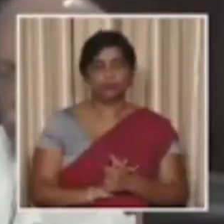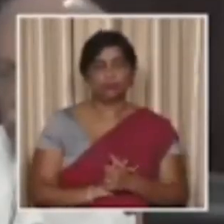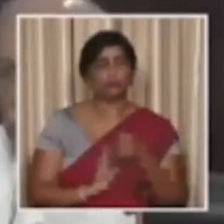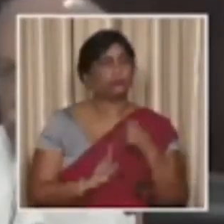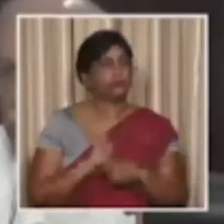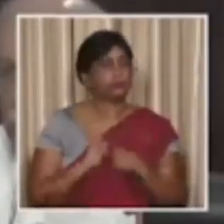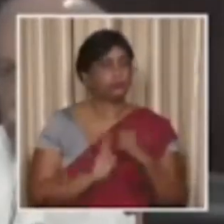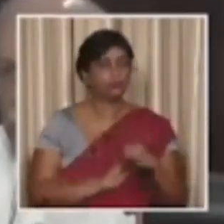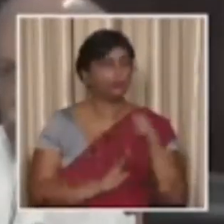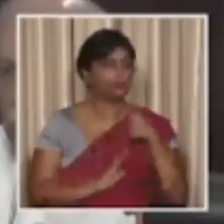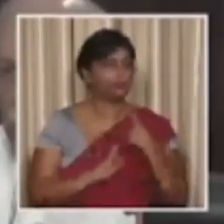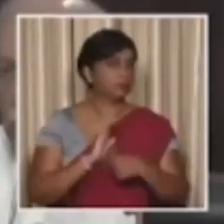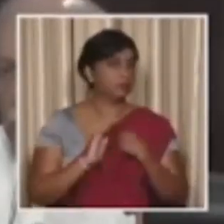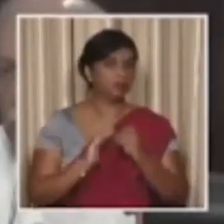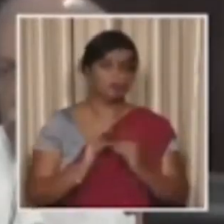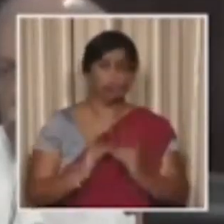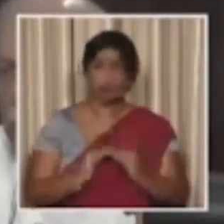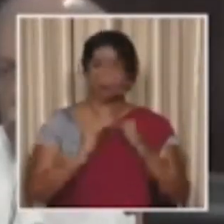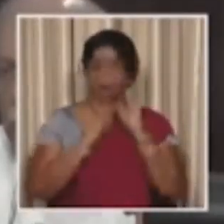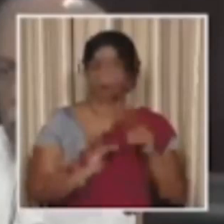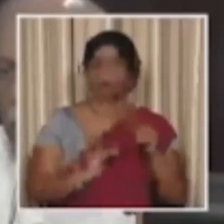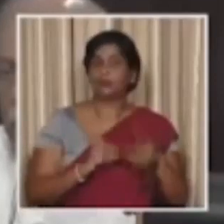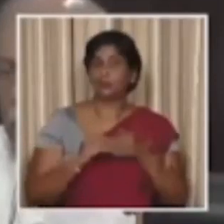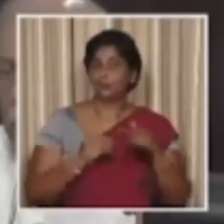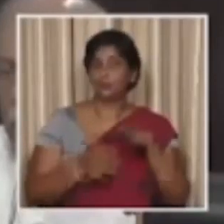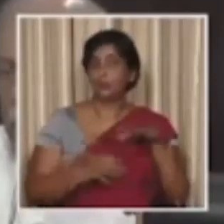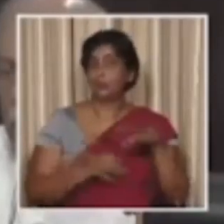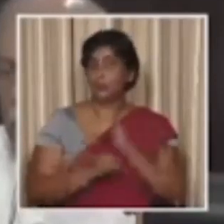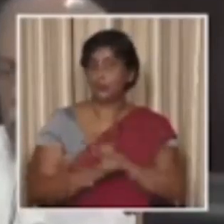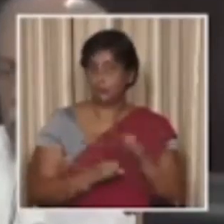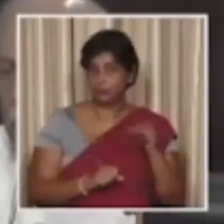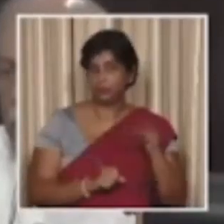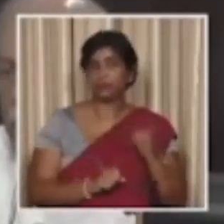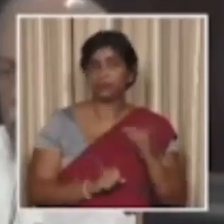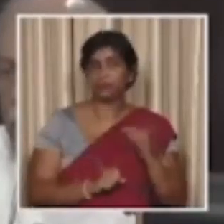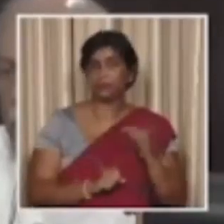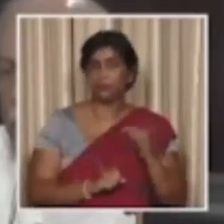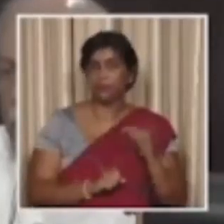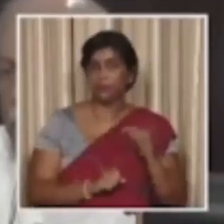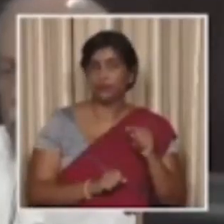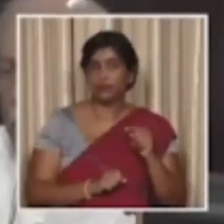ශ්‍රී ලංකාව ශක්තිමත් රටක් ලෙස නැදී සිටීම සඳහා මෙතෙක් භාවිතාවට නොගත්